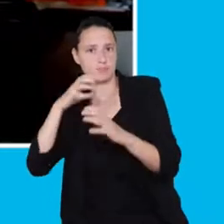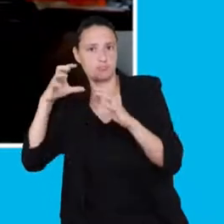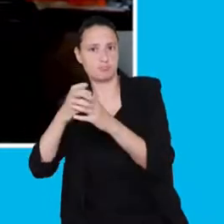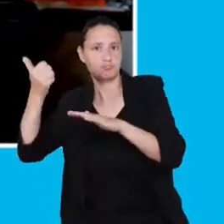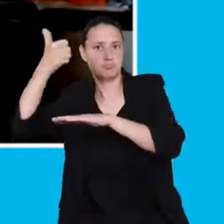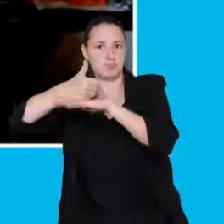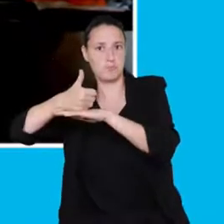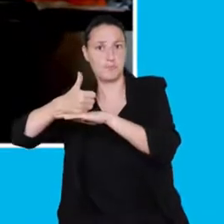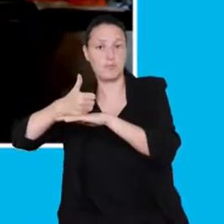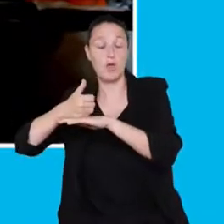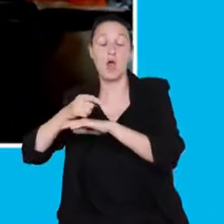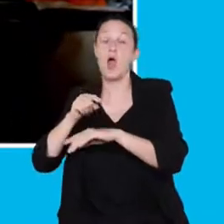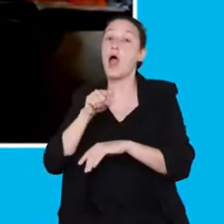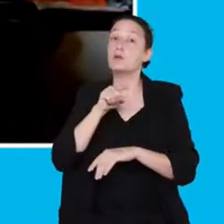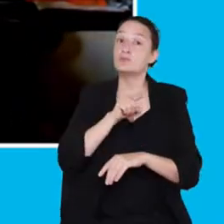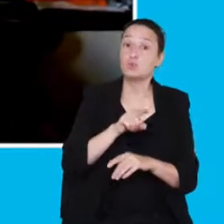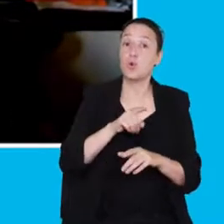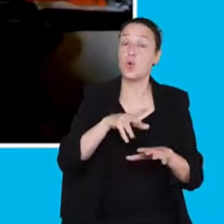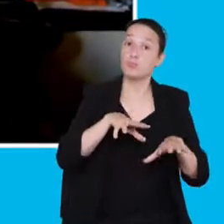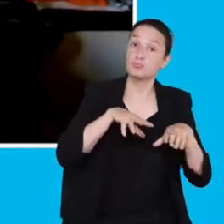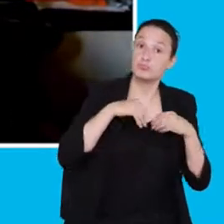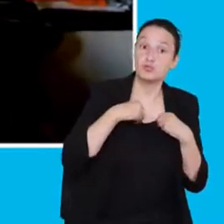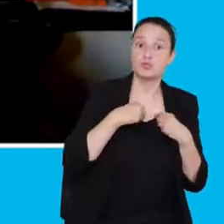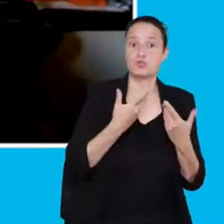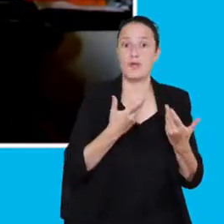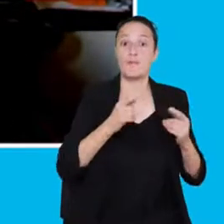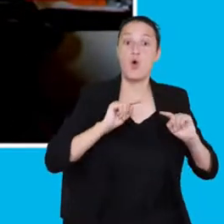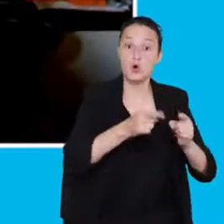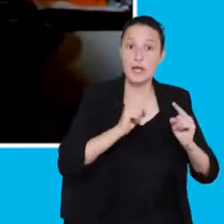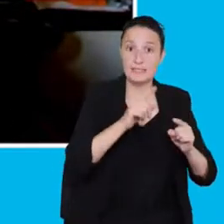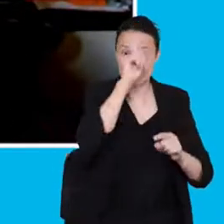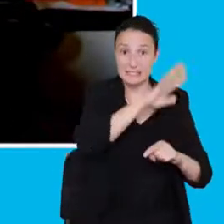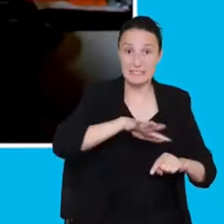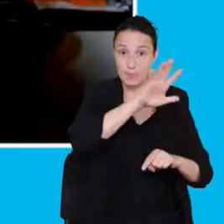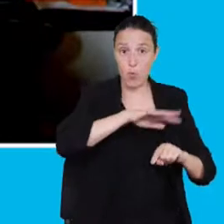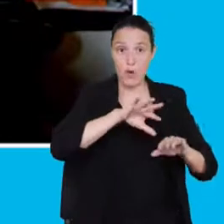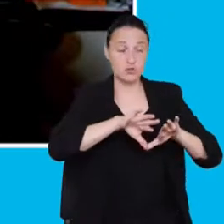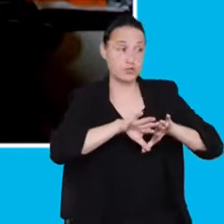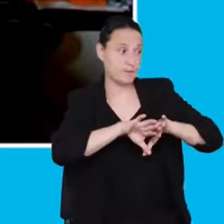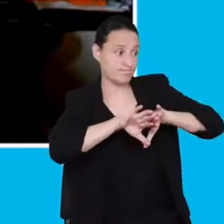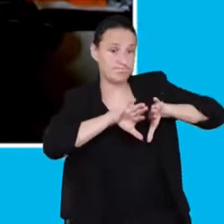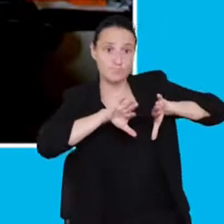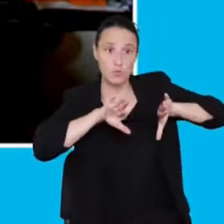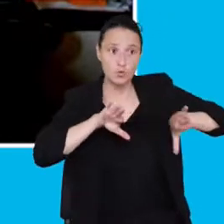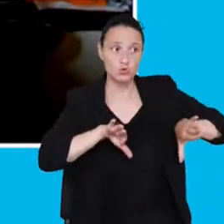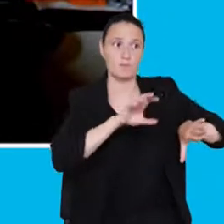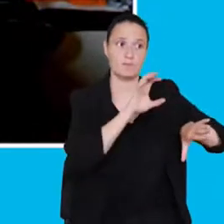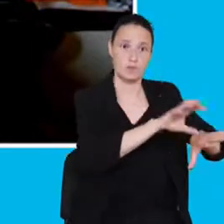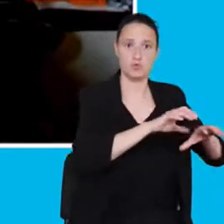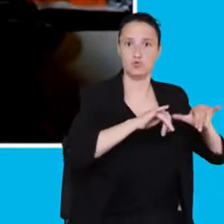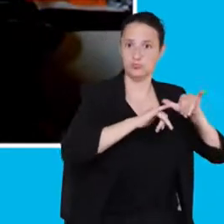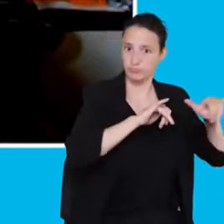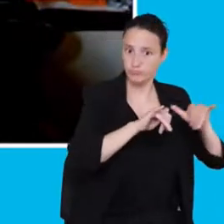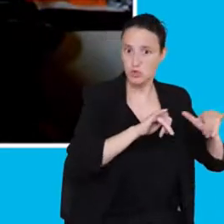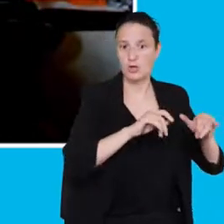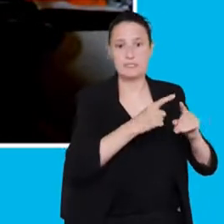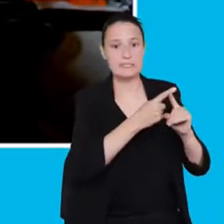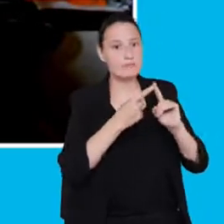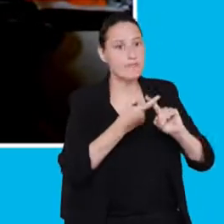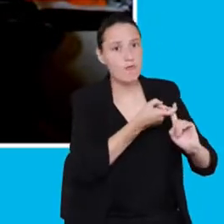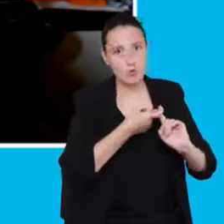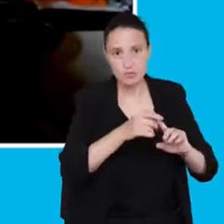akceptujemy autonomię organizacji społecznych i w tym robotników, związków